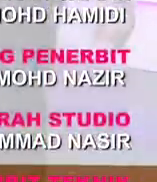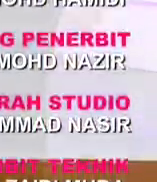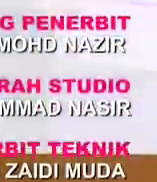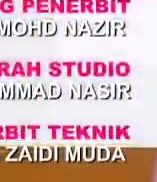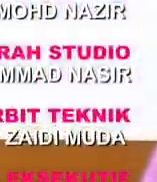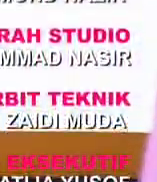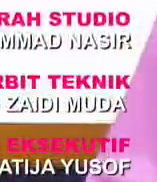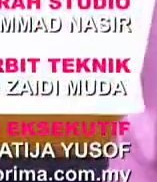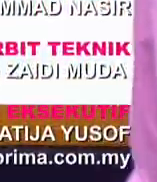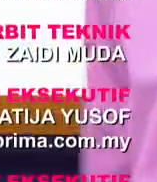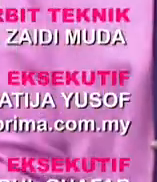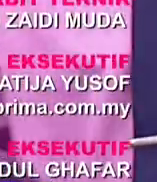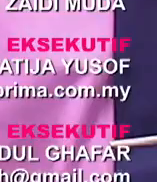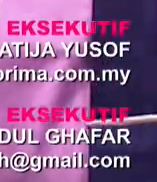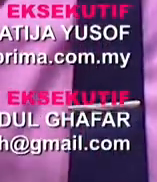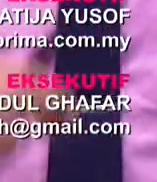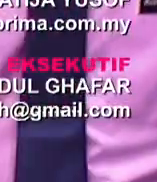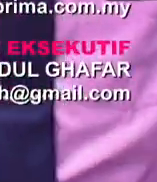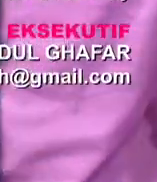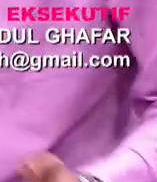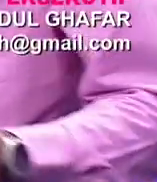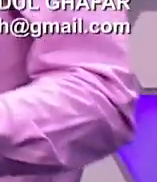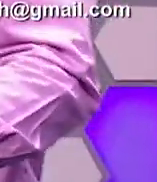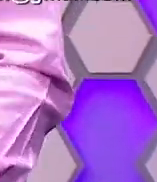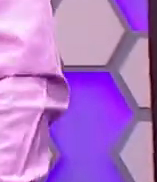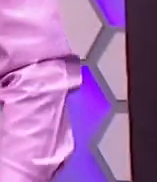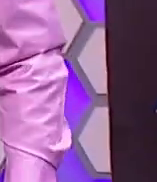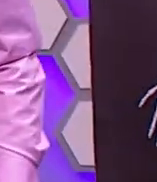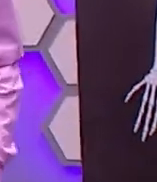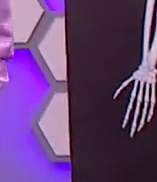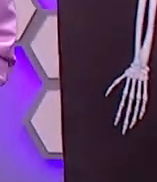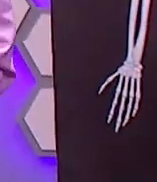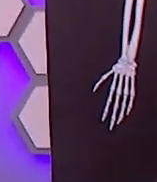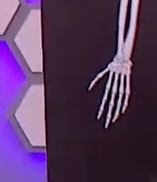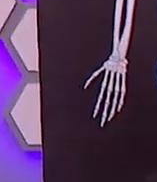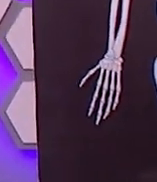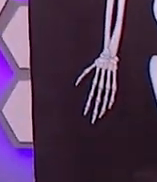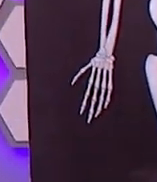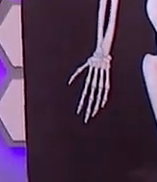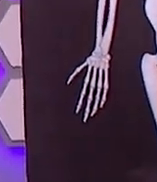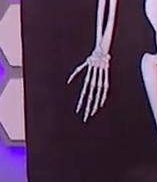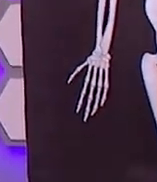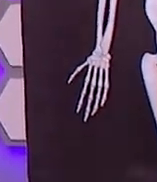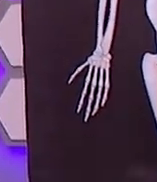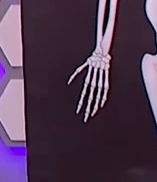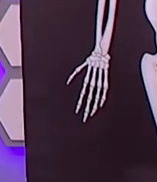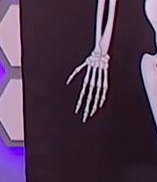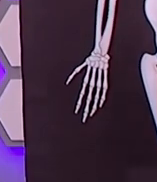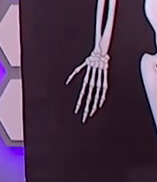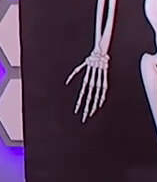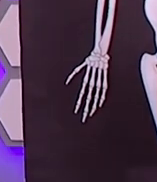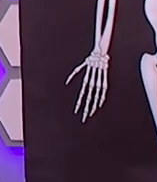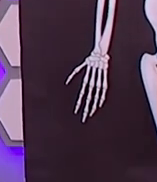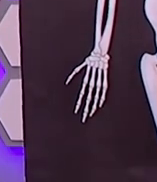menyokong tubuh melindungi organ dalam manusia selama